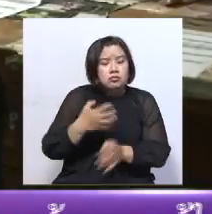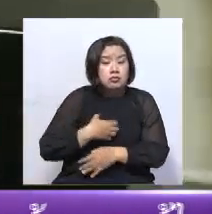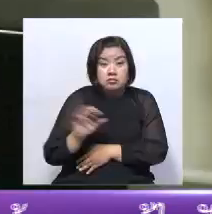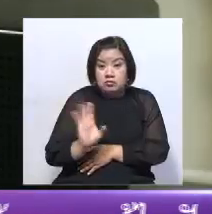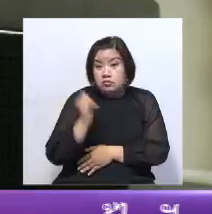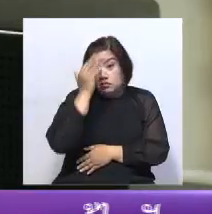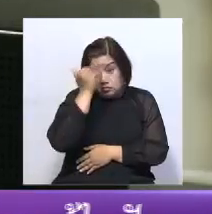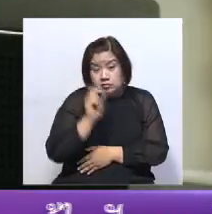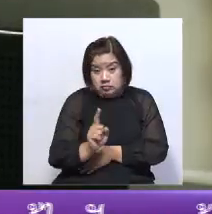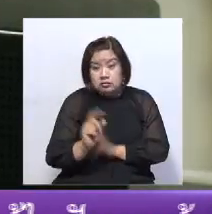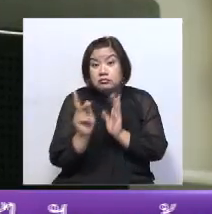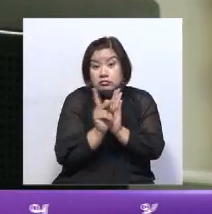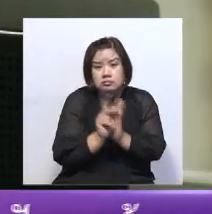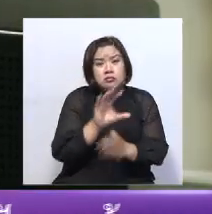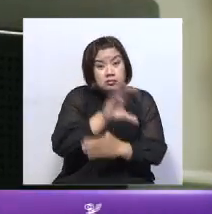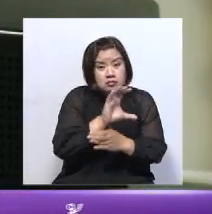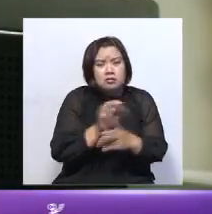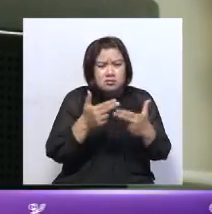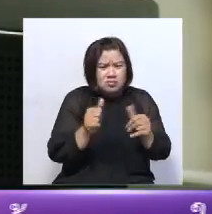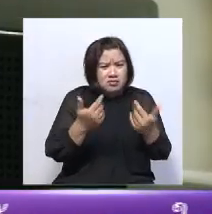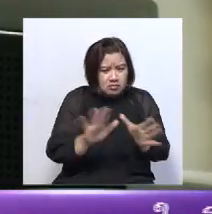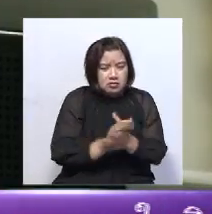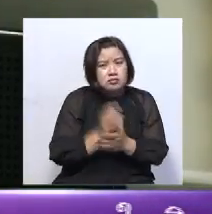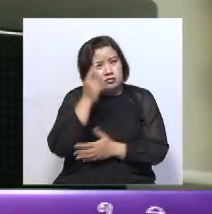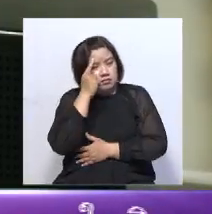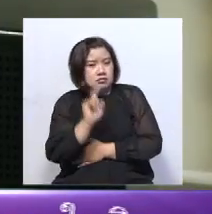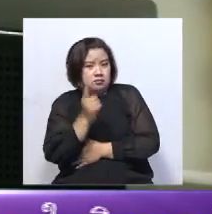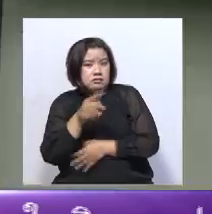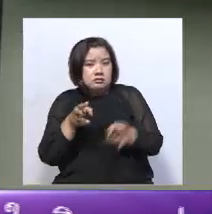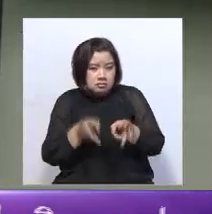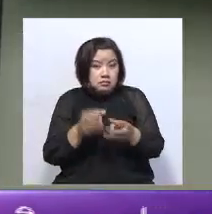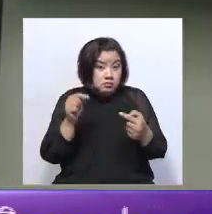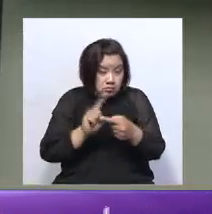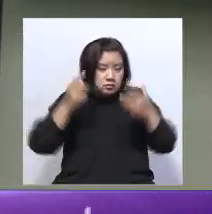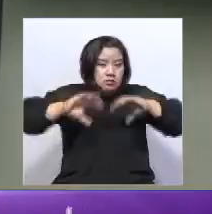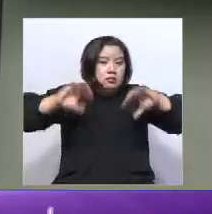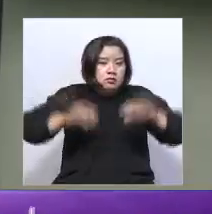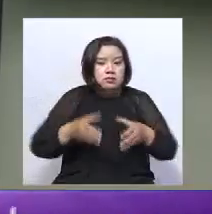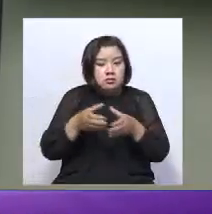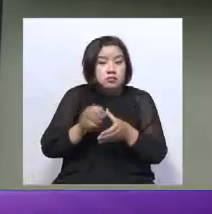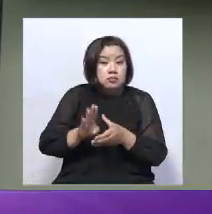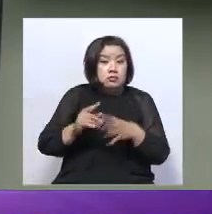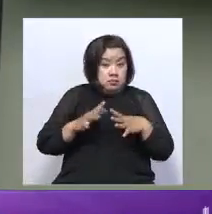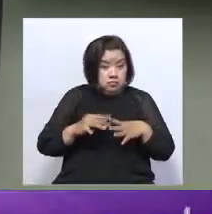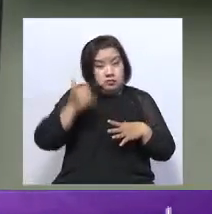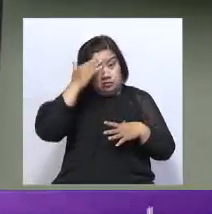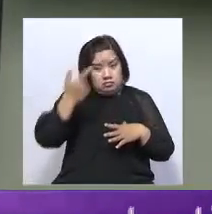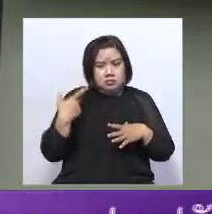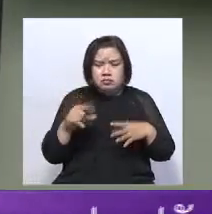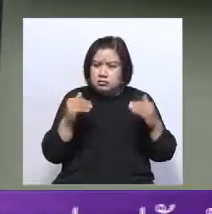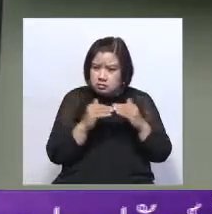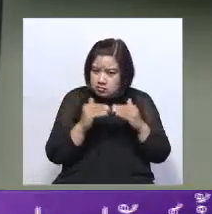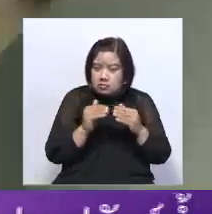จากมีการผ่อนปรนหลักเกณฑ์ซึ่งการออกมาตรการเพื่อการช่วยเหลือนั้นทั้งรัฐบาลและผู้ประกอบการต้องได้รับประโยชน์ที่เท่าเทียม